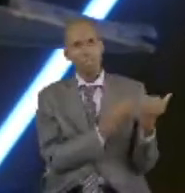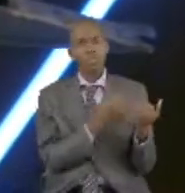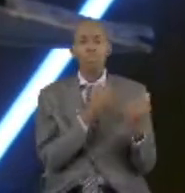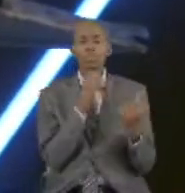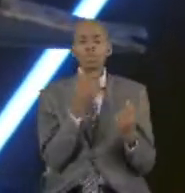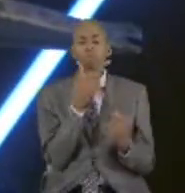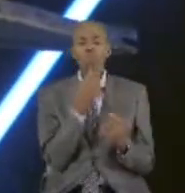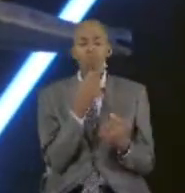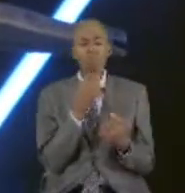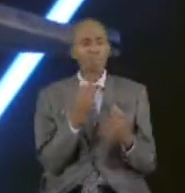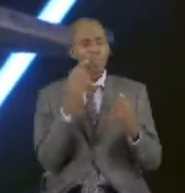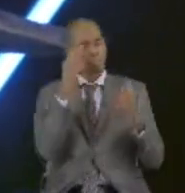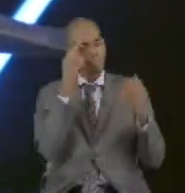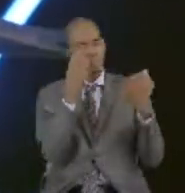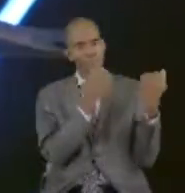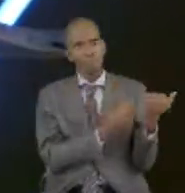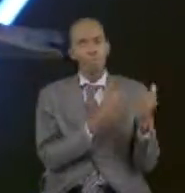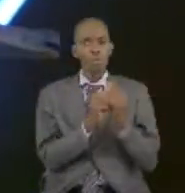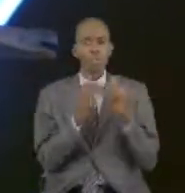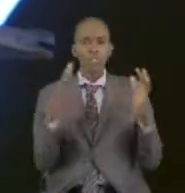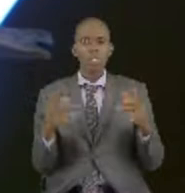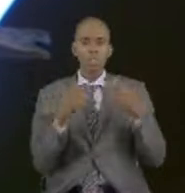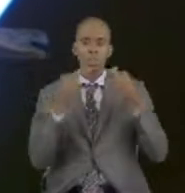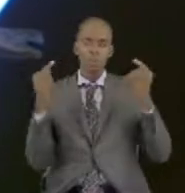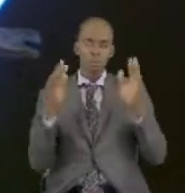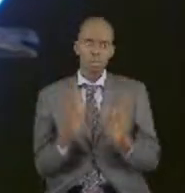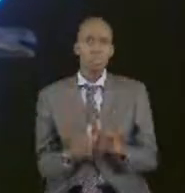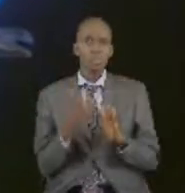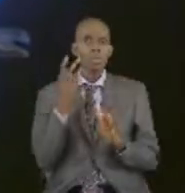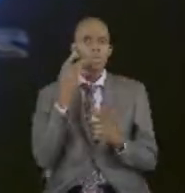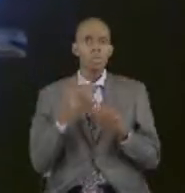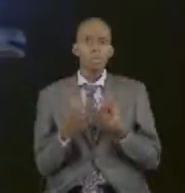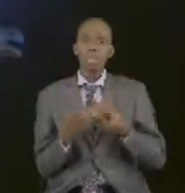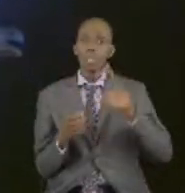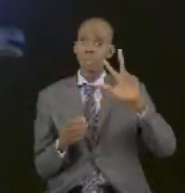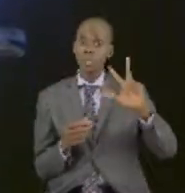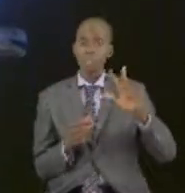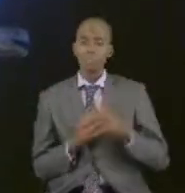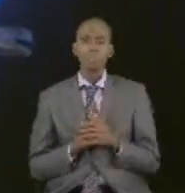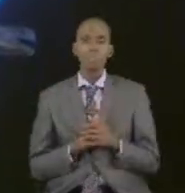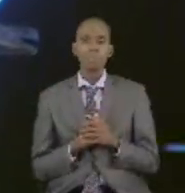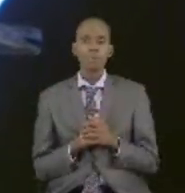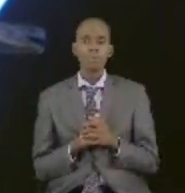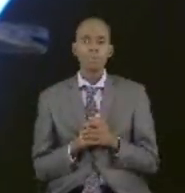prétentieuse sans dissimulation voyons que le